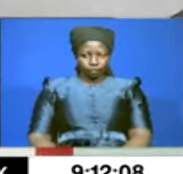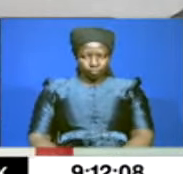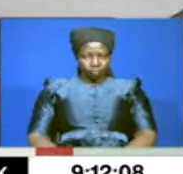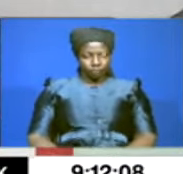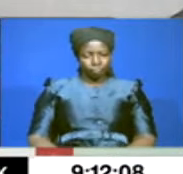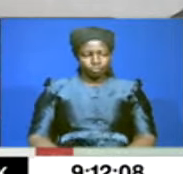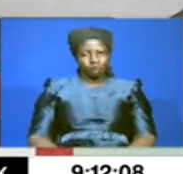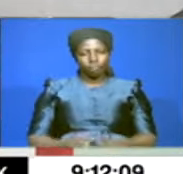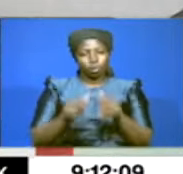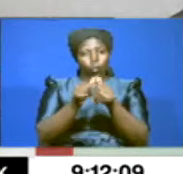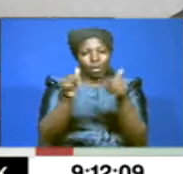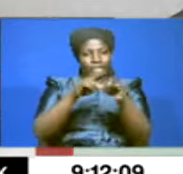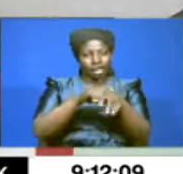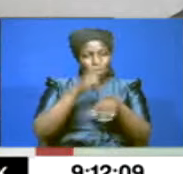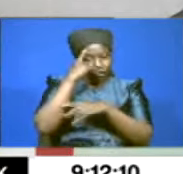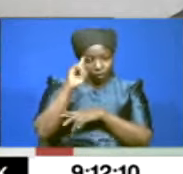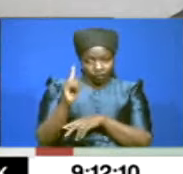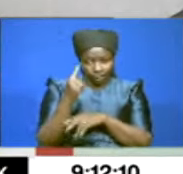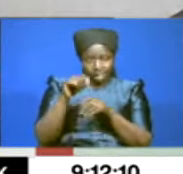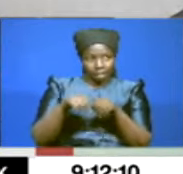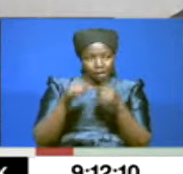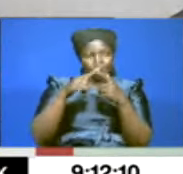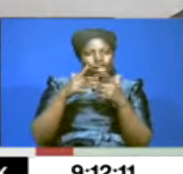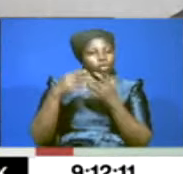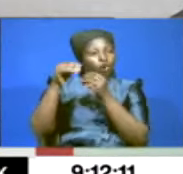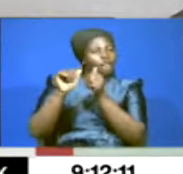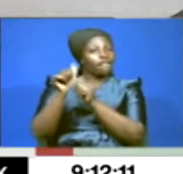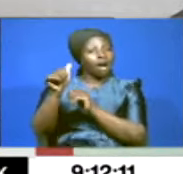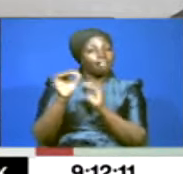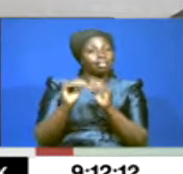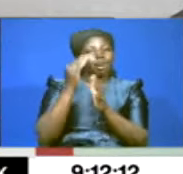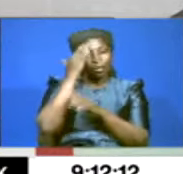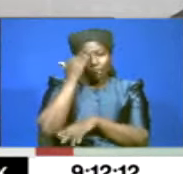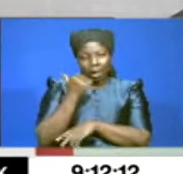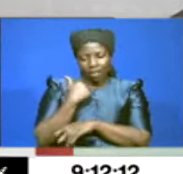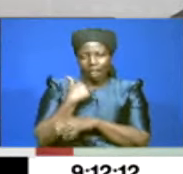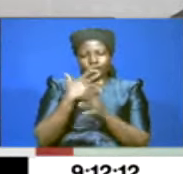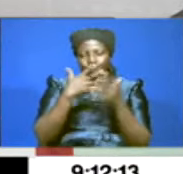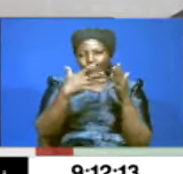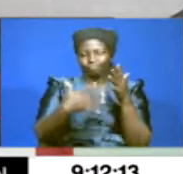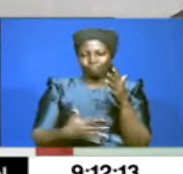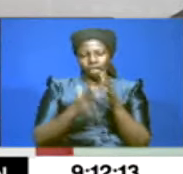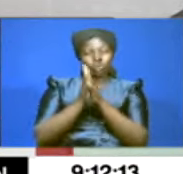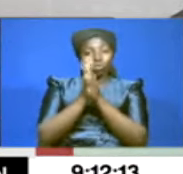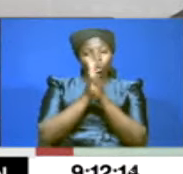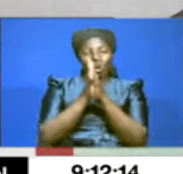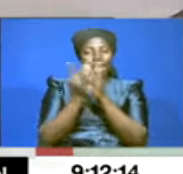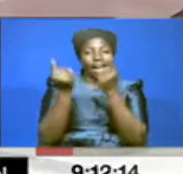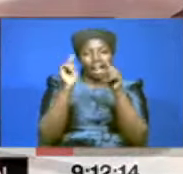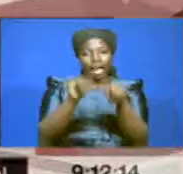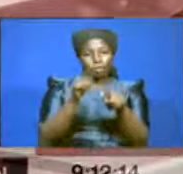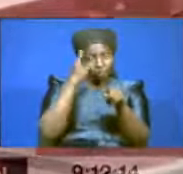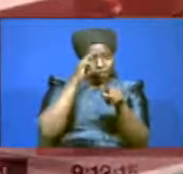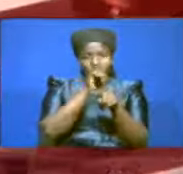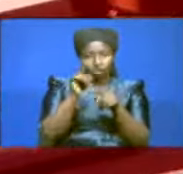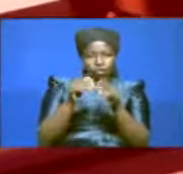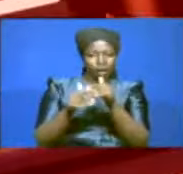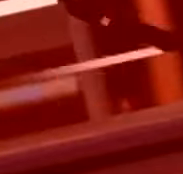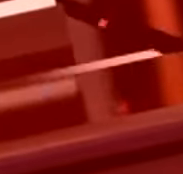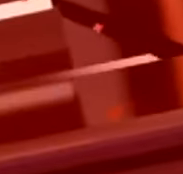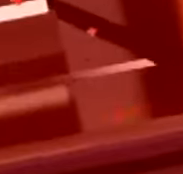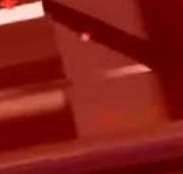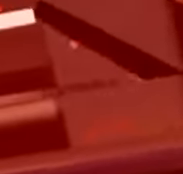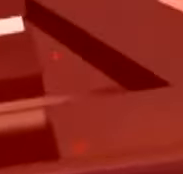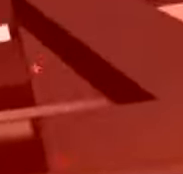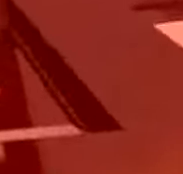Well, it's time now for our very first break, but don't go too far because we've got plenty more coming for you on the other side of the break.